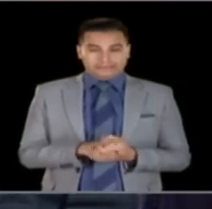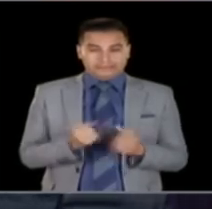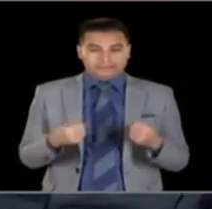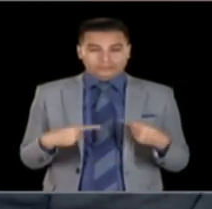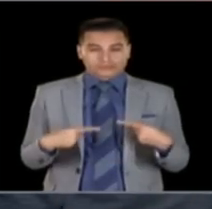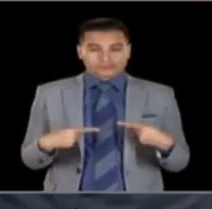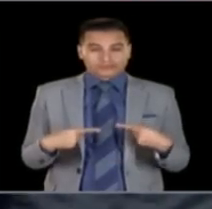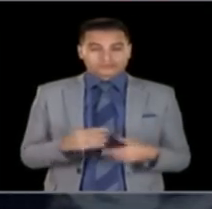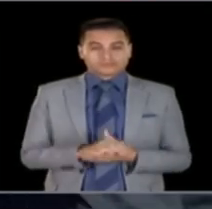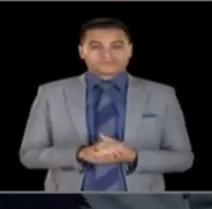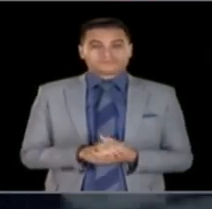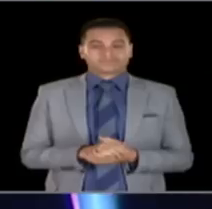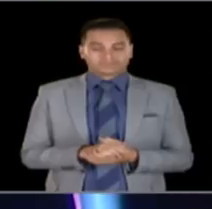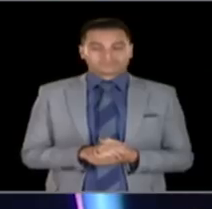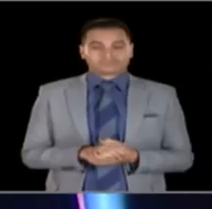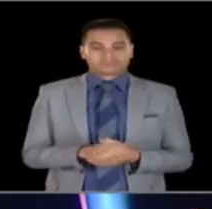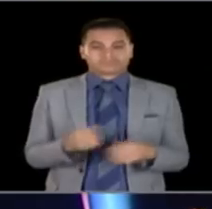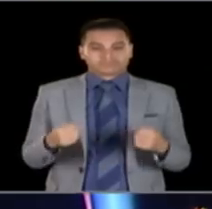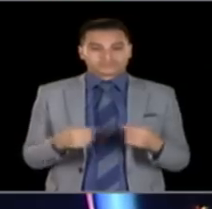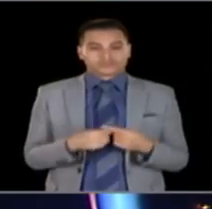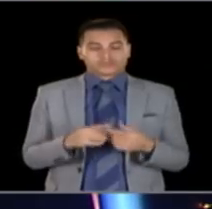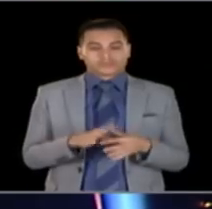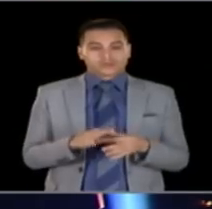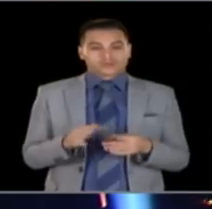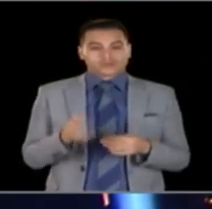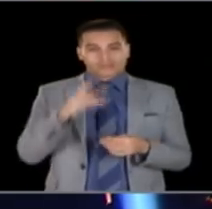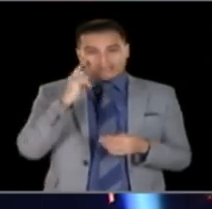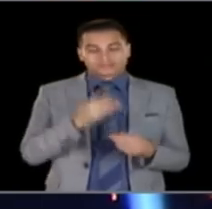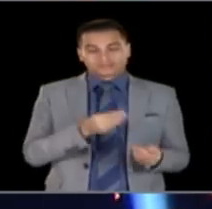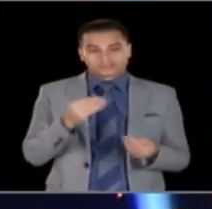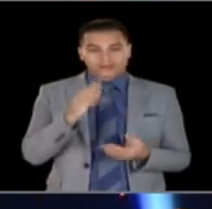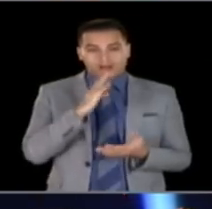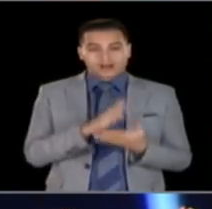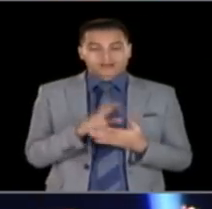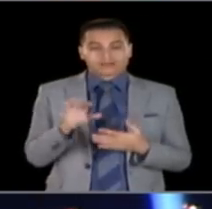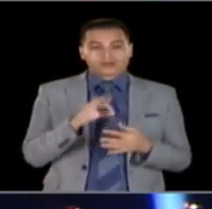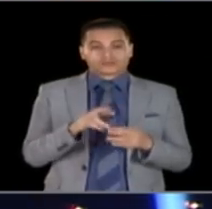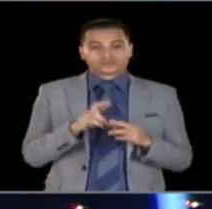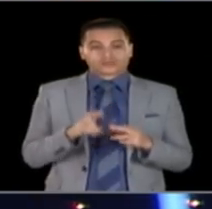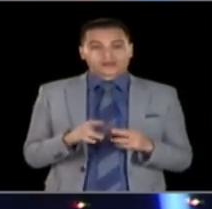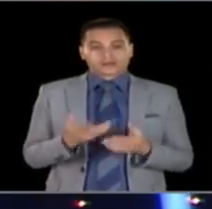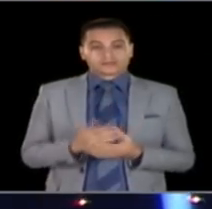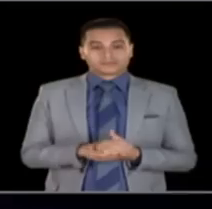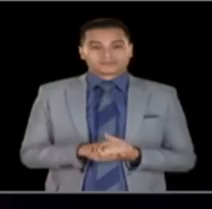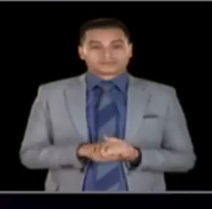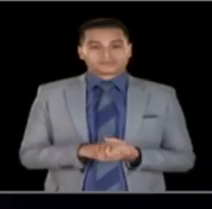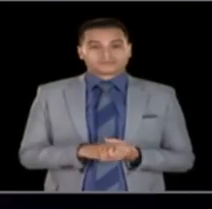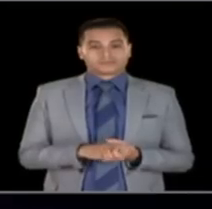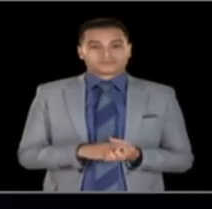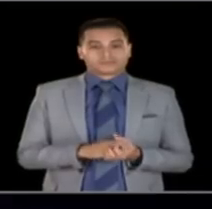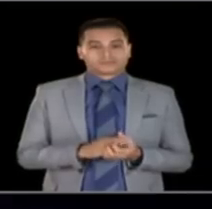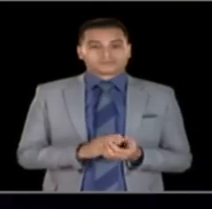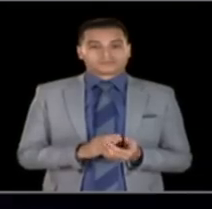سويتش سويتش. الحوت الأزرق من حقكم تختاروا موضوع السؤال، تحبوا يتسألوا